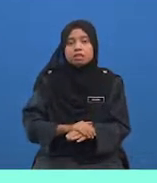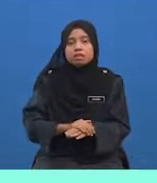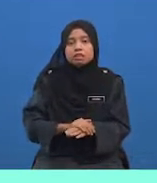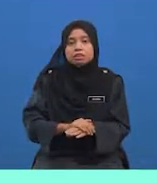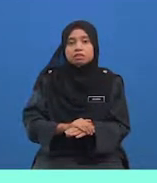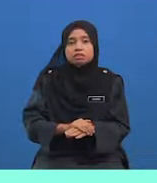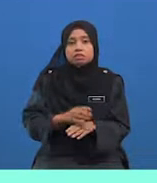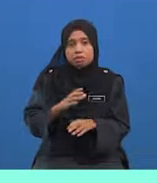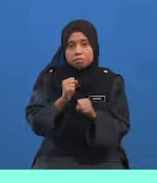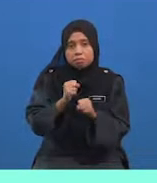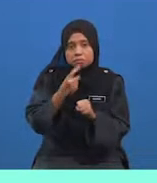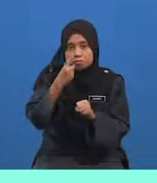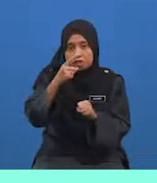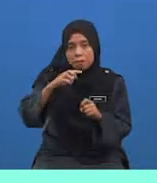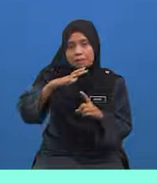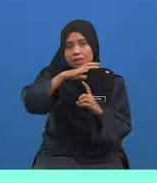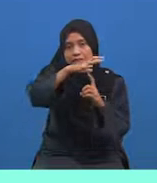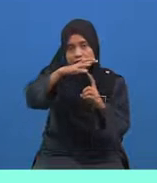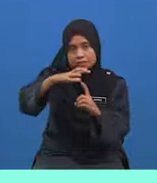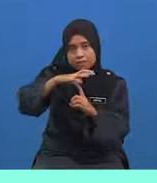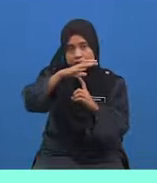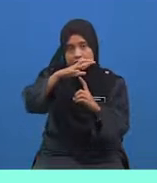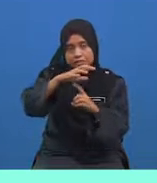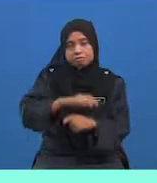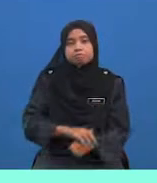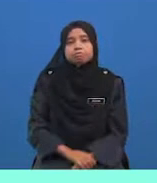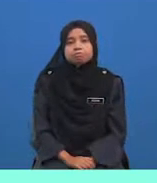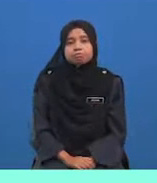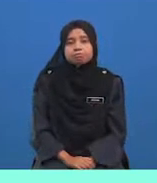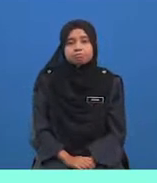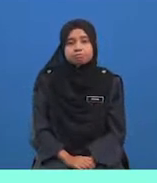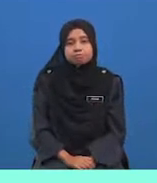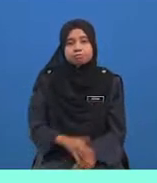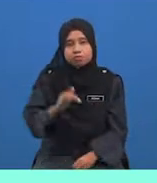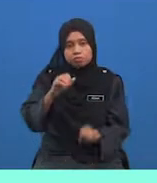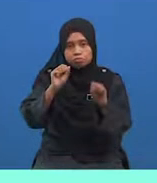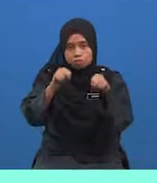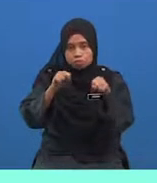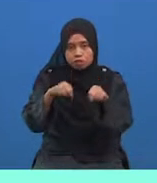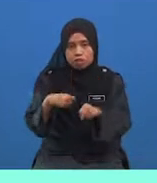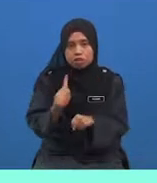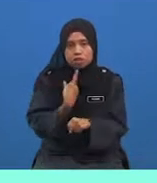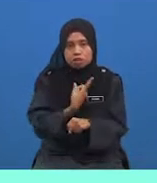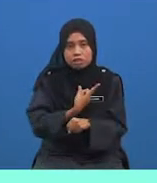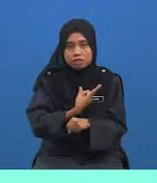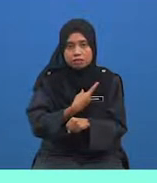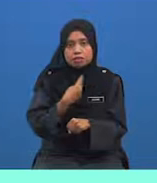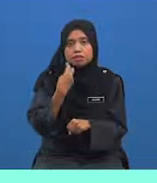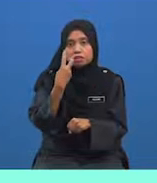siaran langsung melalui aplikasi satelit yang membolehkan